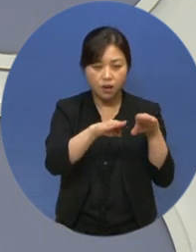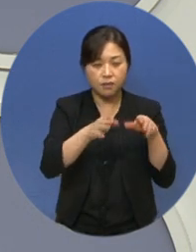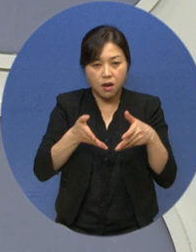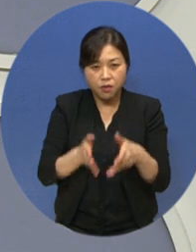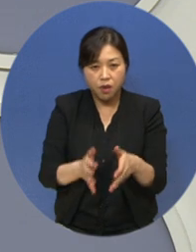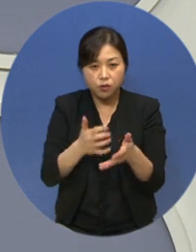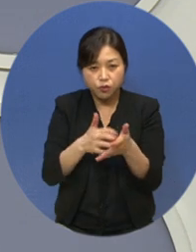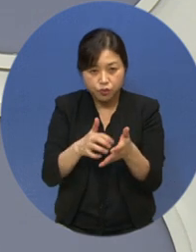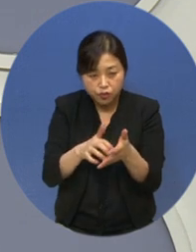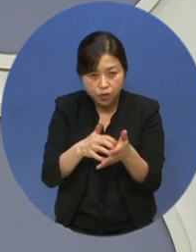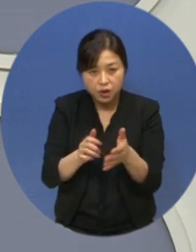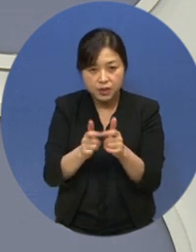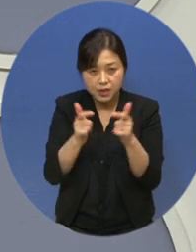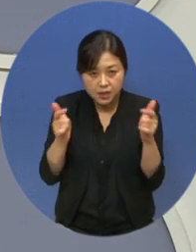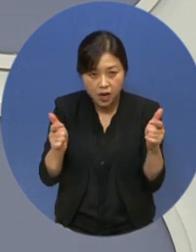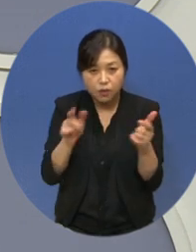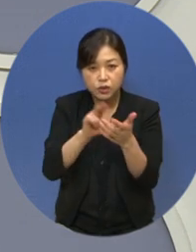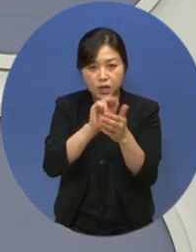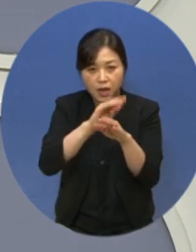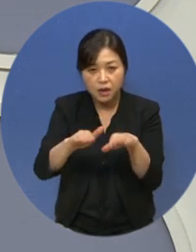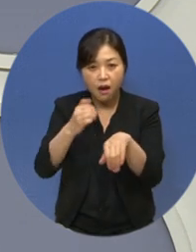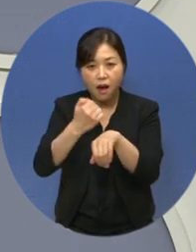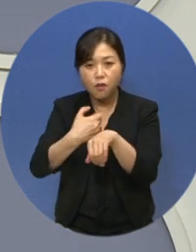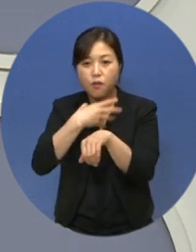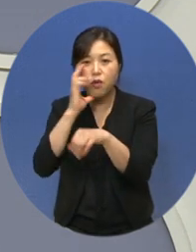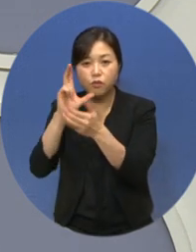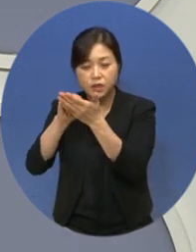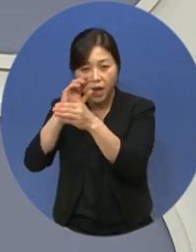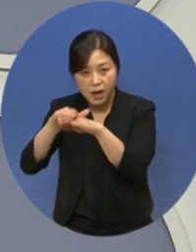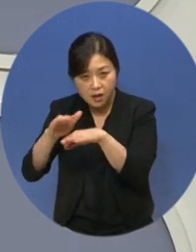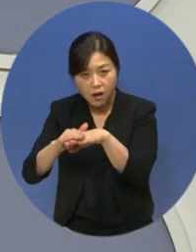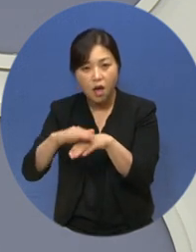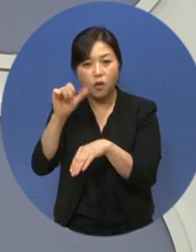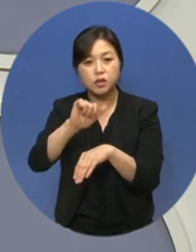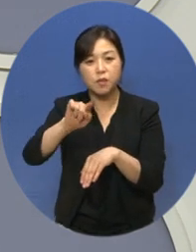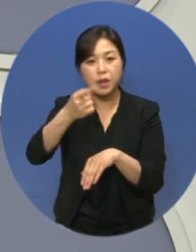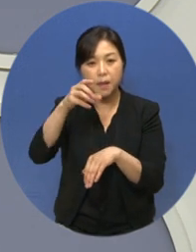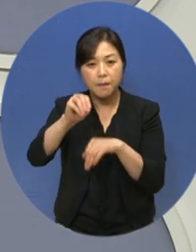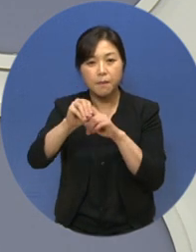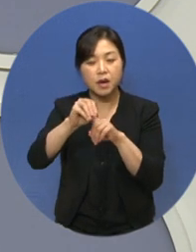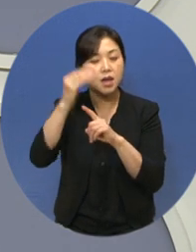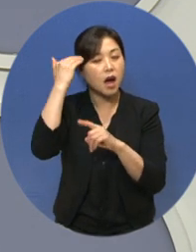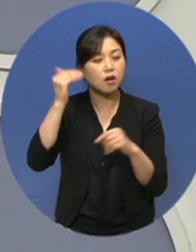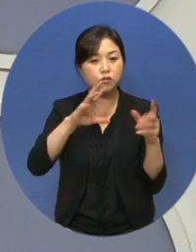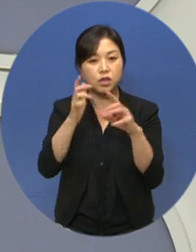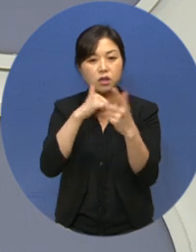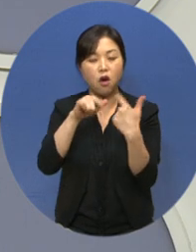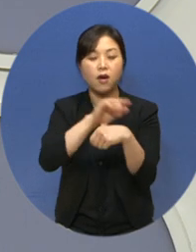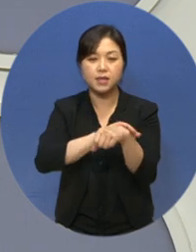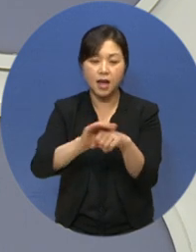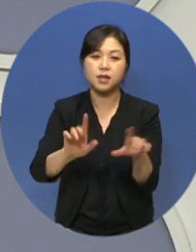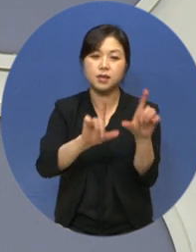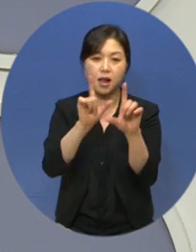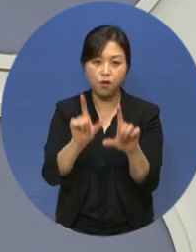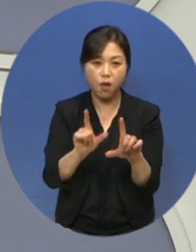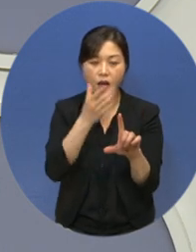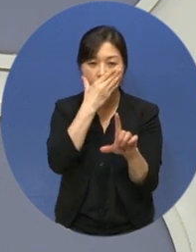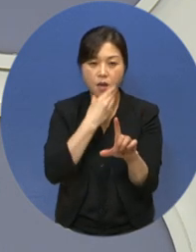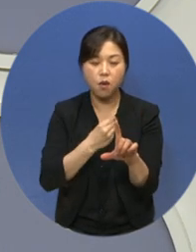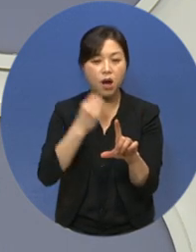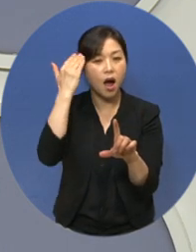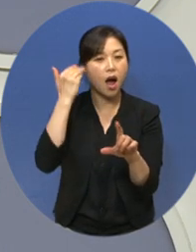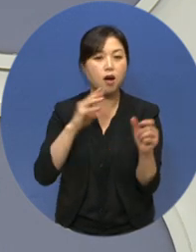문제해결 통해서 요 1100만 대한민국이 더불어 잘살고 더불어 행복한 대한민국 됐으면 좋겠다 그걸 바탕으로 에서